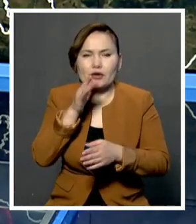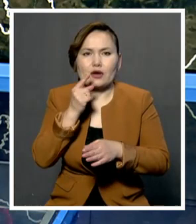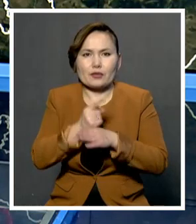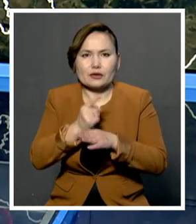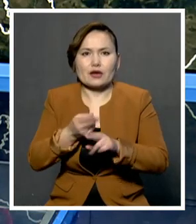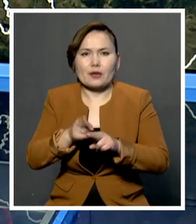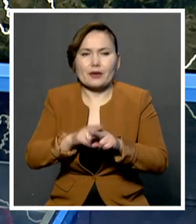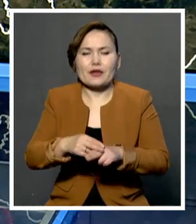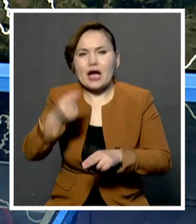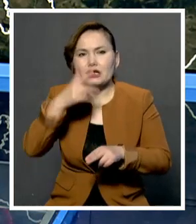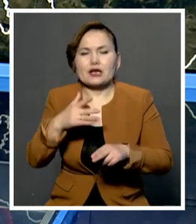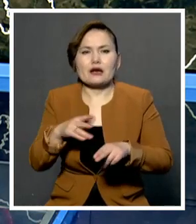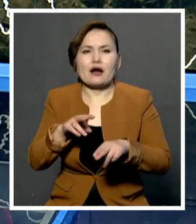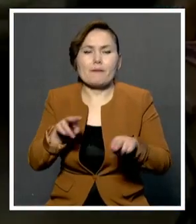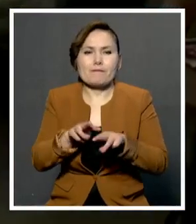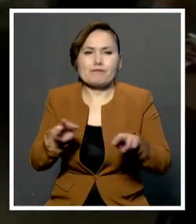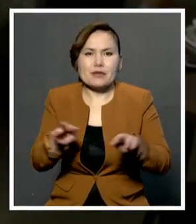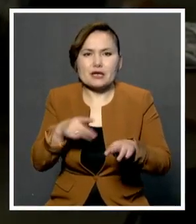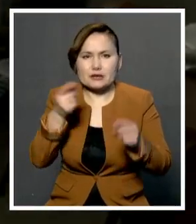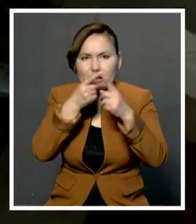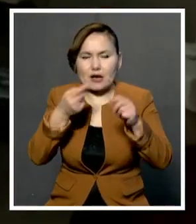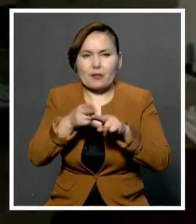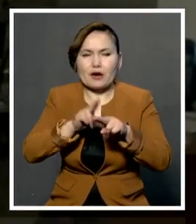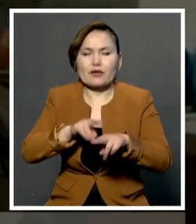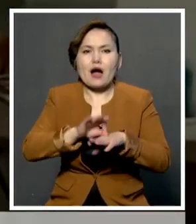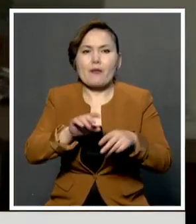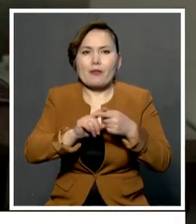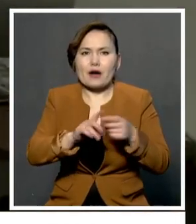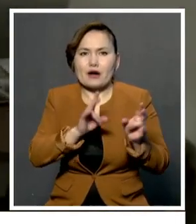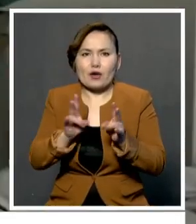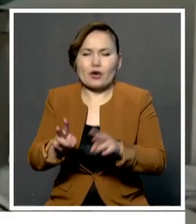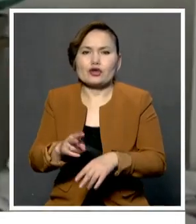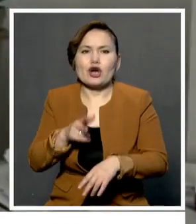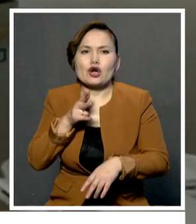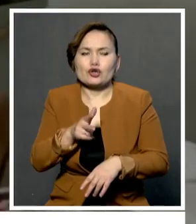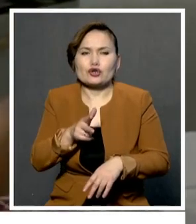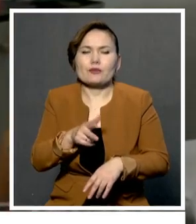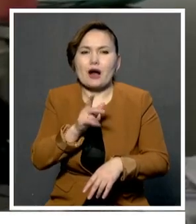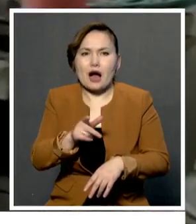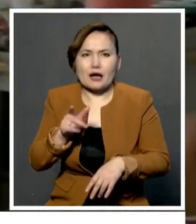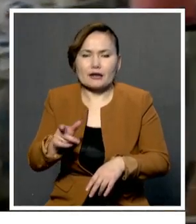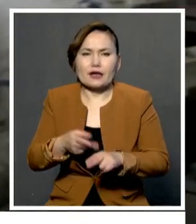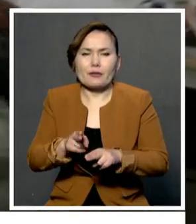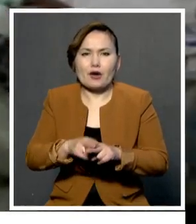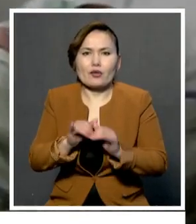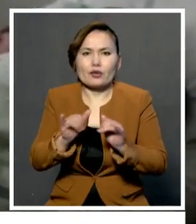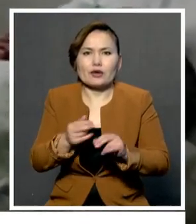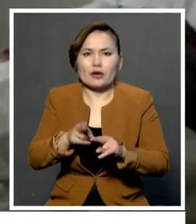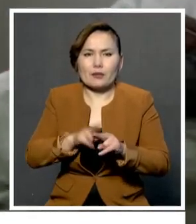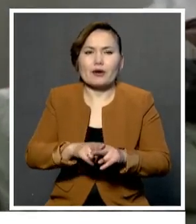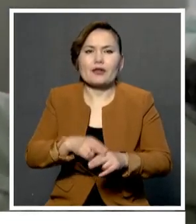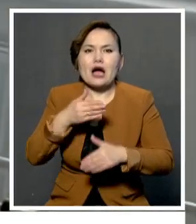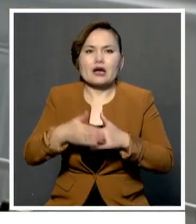денсаулық сақтау министрлігі шектеу шаралары COVID диагнозымен госпитальге түскендер 3 мыңға дейін азайғанда жеңілдетілетінін мәлімдеді. Айта кетсек, мұнда